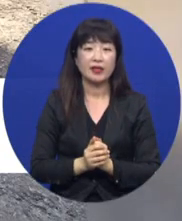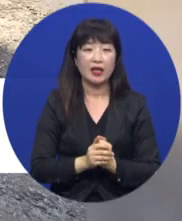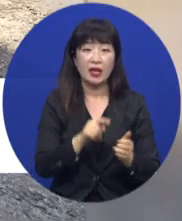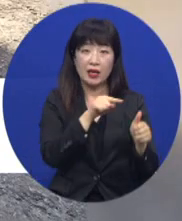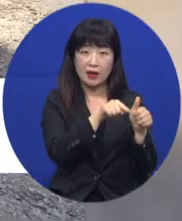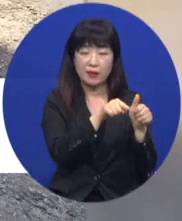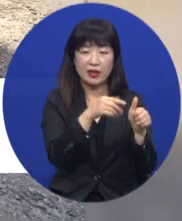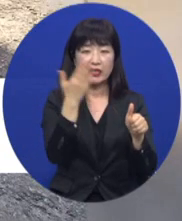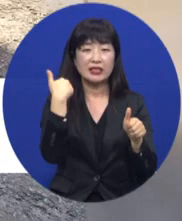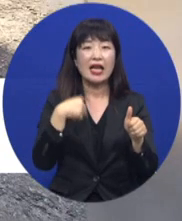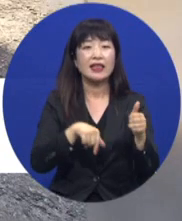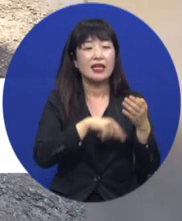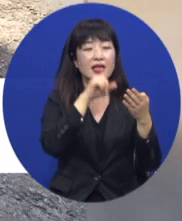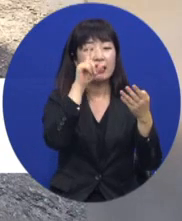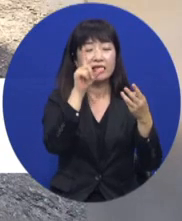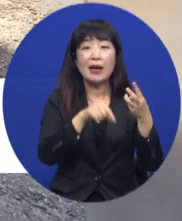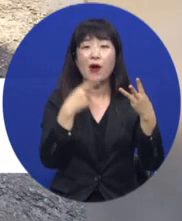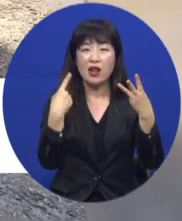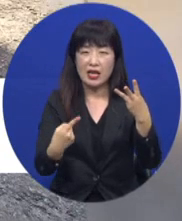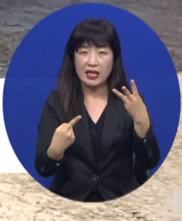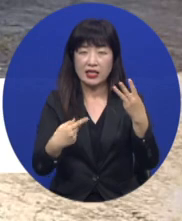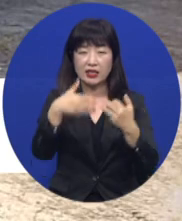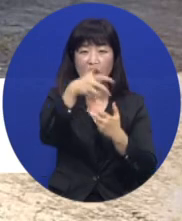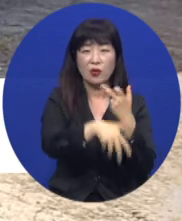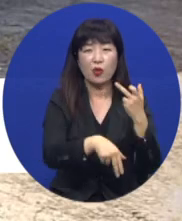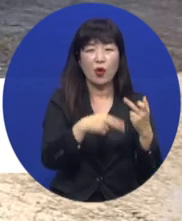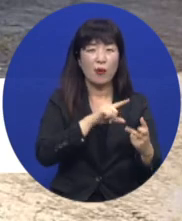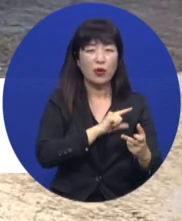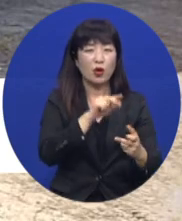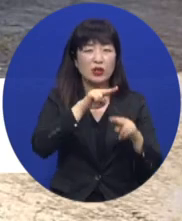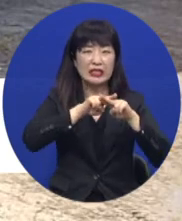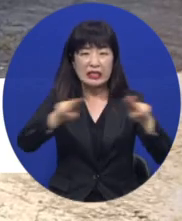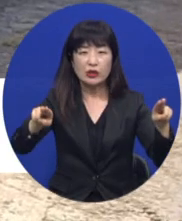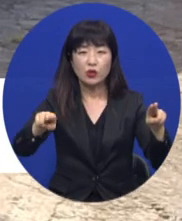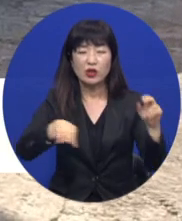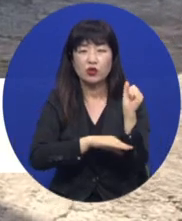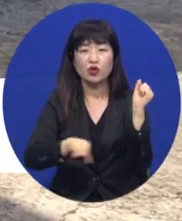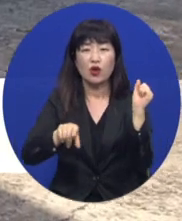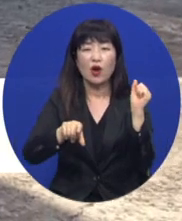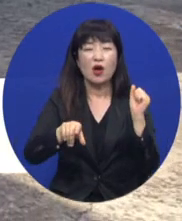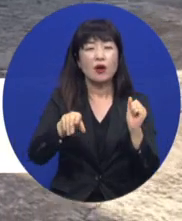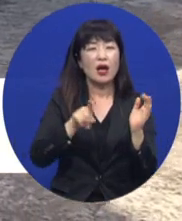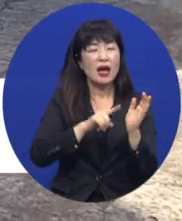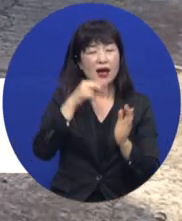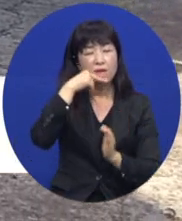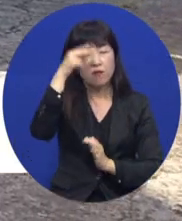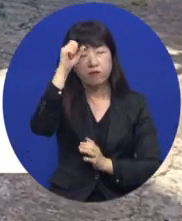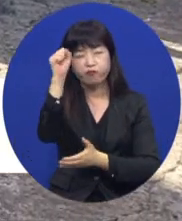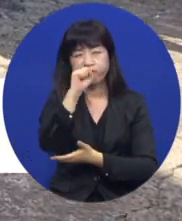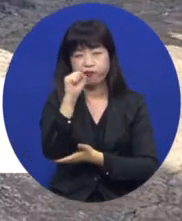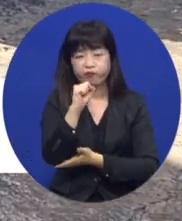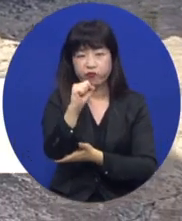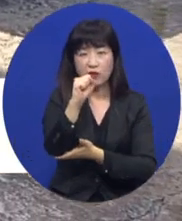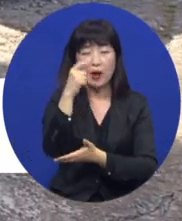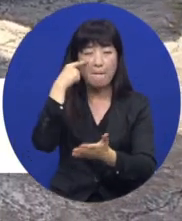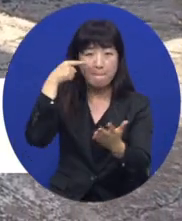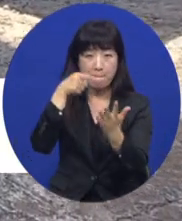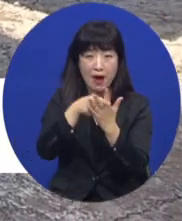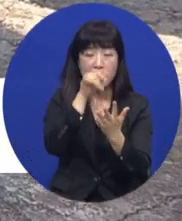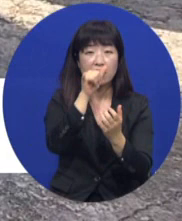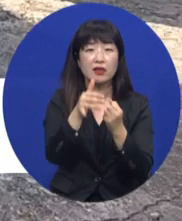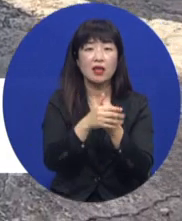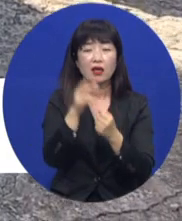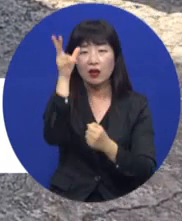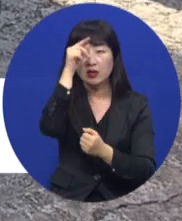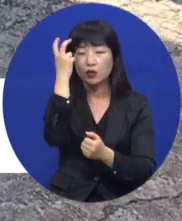배신은 지난다 지를 세포 시내에서 면허취소 기준 을 추가한 혈중 알콜농도 로 차를 몰다 적발 됐는데